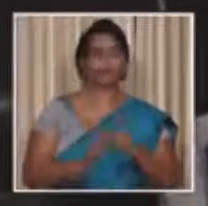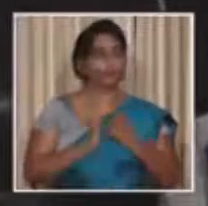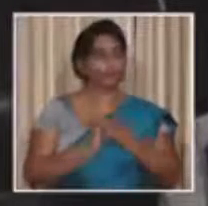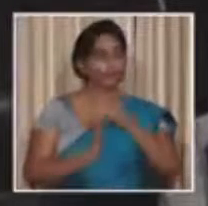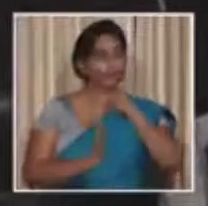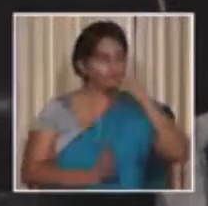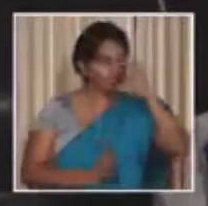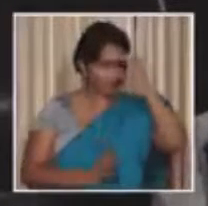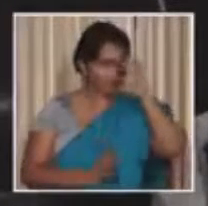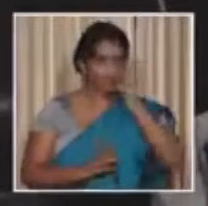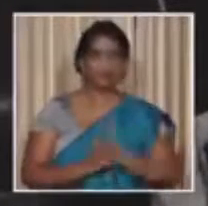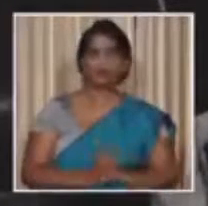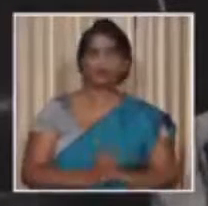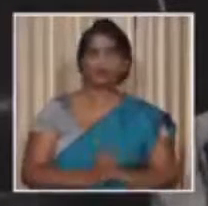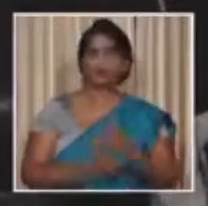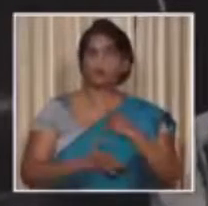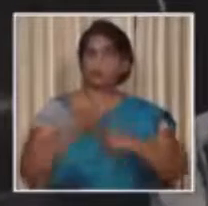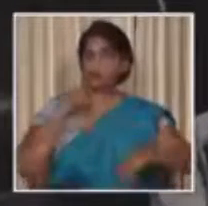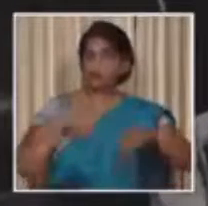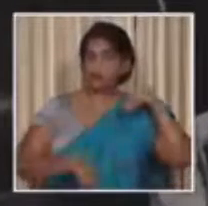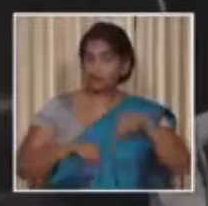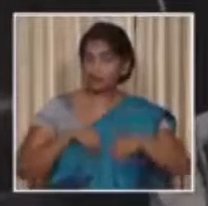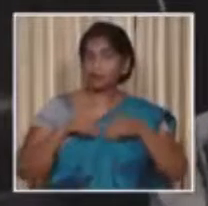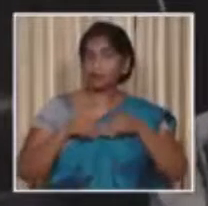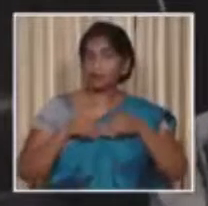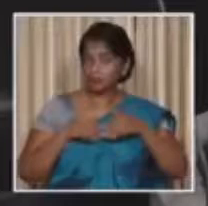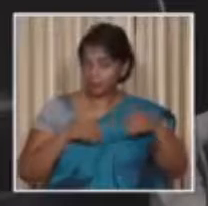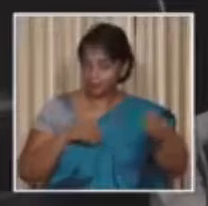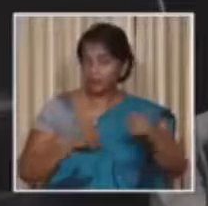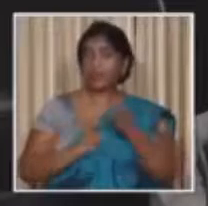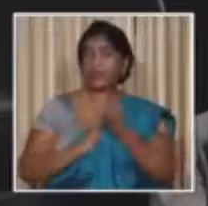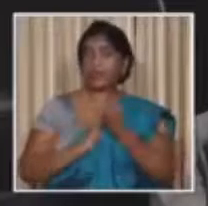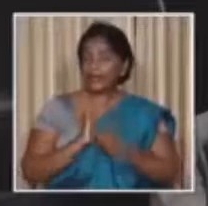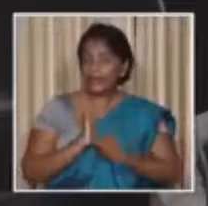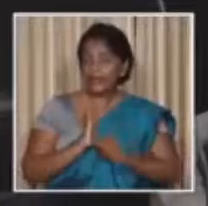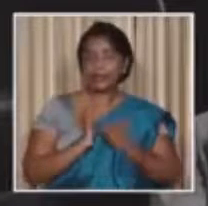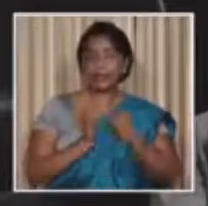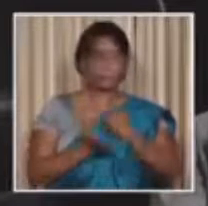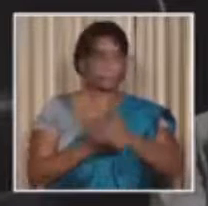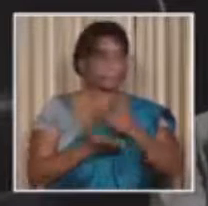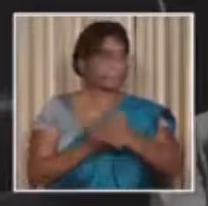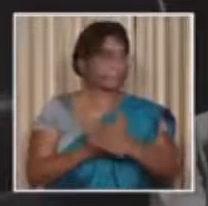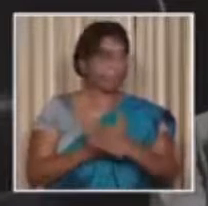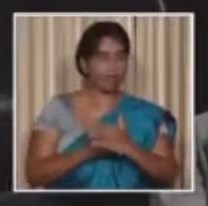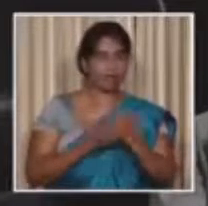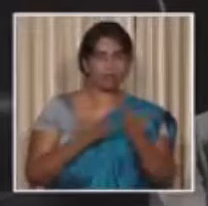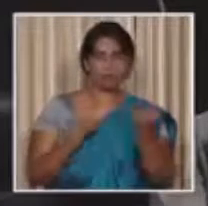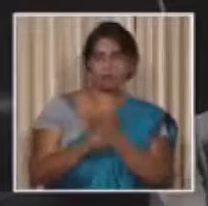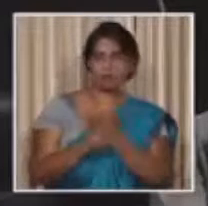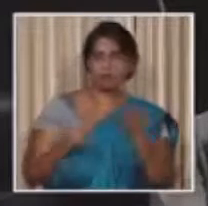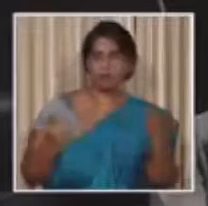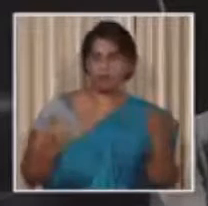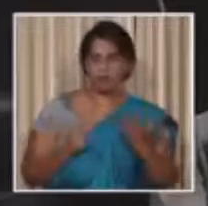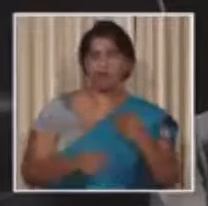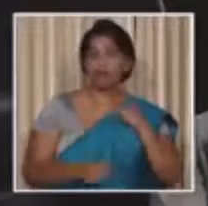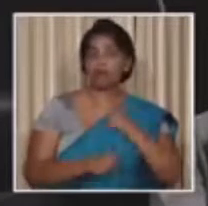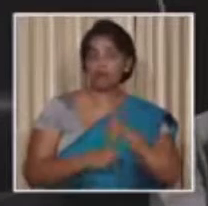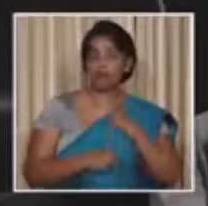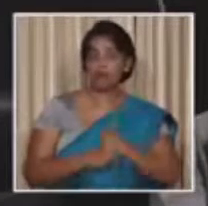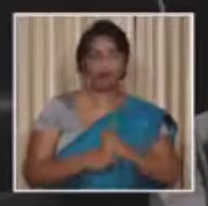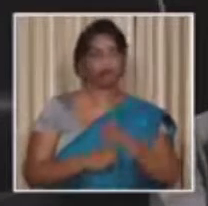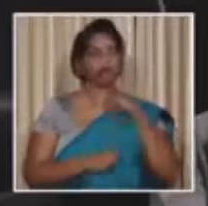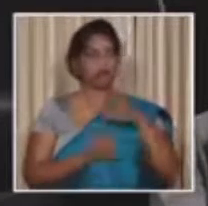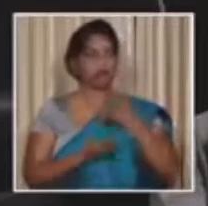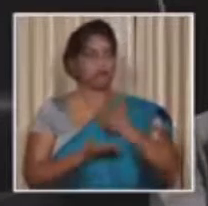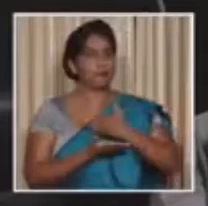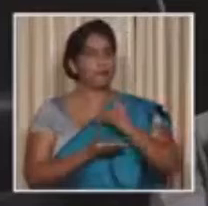කතානායකතුමනි මැතිවරණය පවත්වන්න නීතියෙන් බාධාවක් එල්ල කරන්න බැරි වුණාම ආණ්ඩුව එල්ල කරපු බාධාව